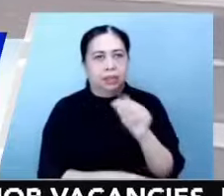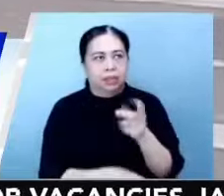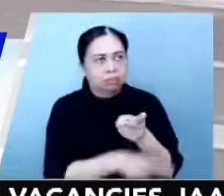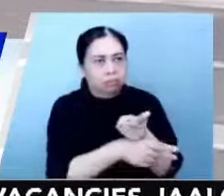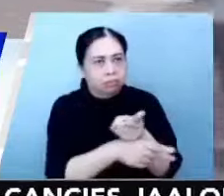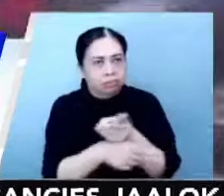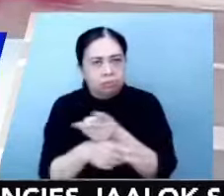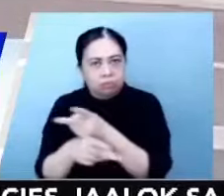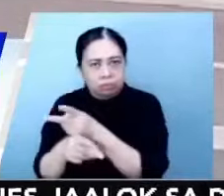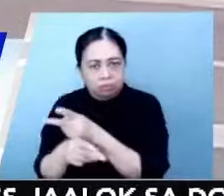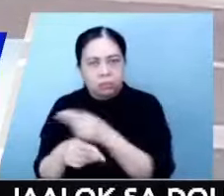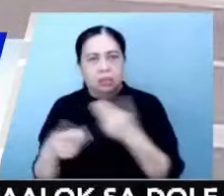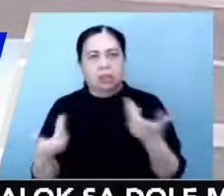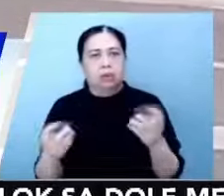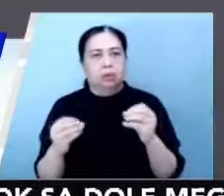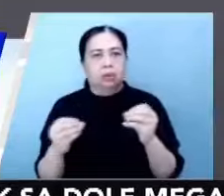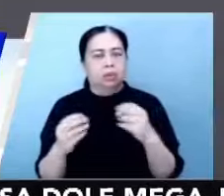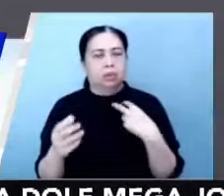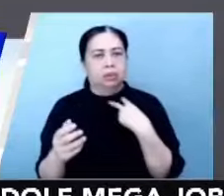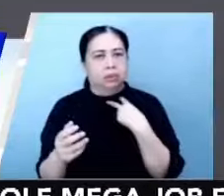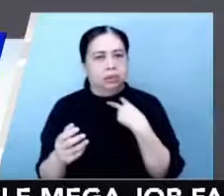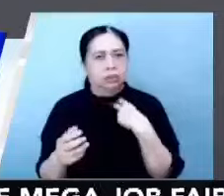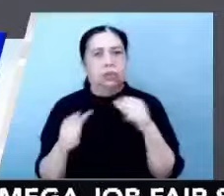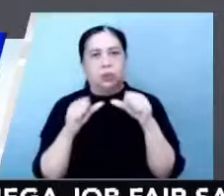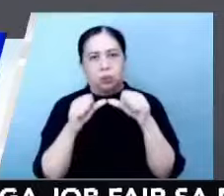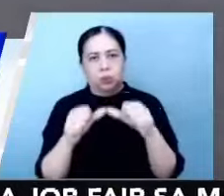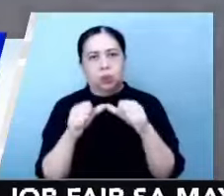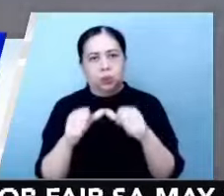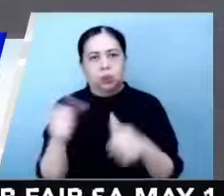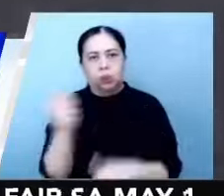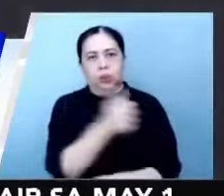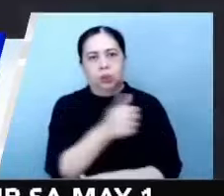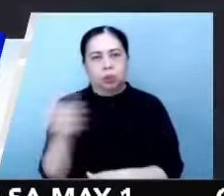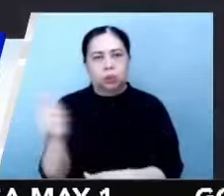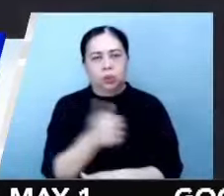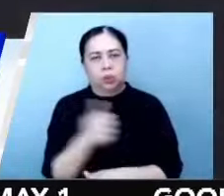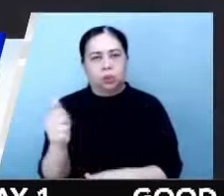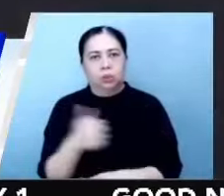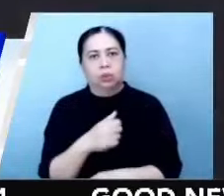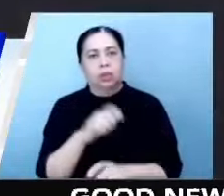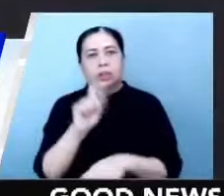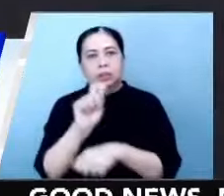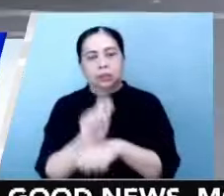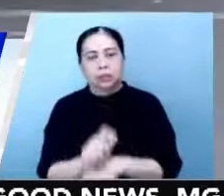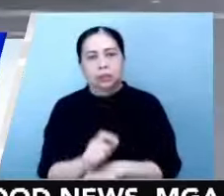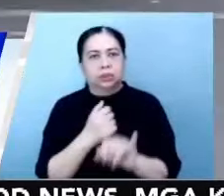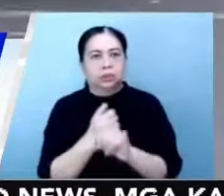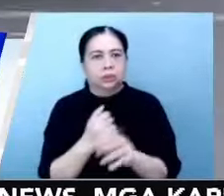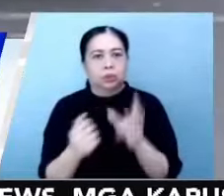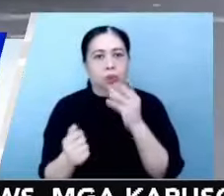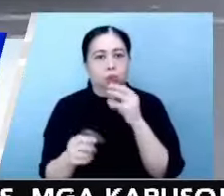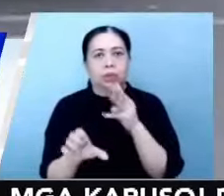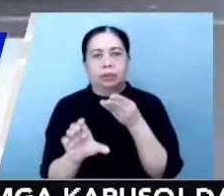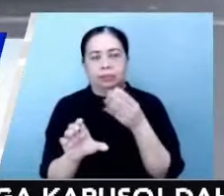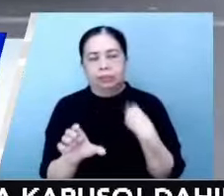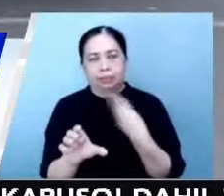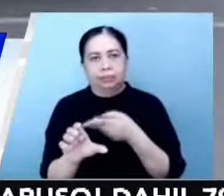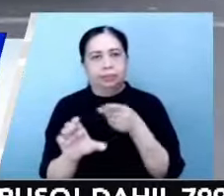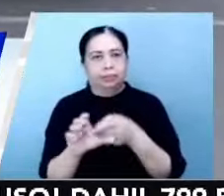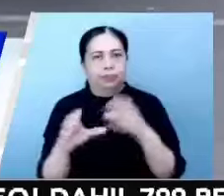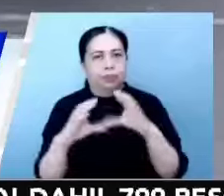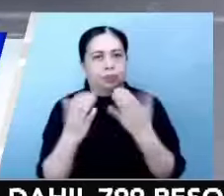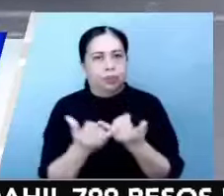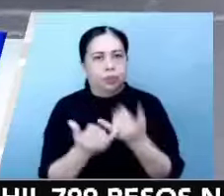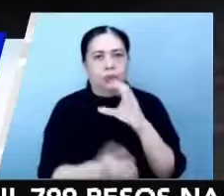naman stranded ang mga pasahero dahil tuloy naman ang pasada ng mga traditional jeepney na miyembro ng mga kooperatiba, partikular ang mga biyahing